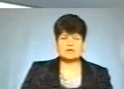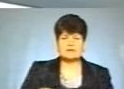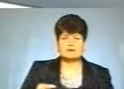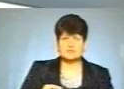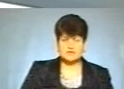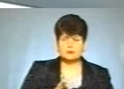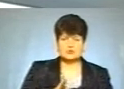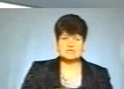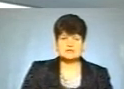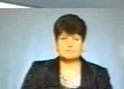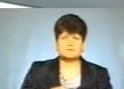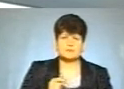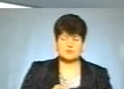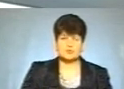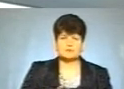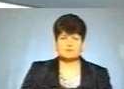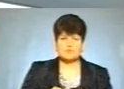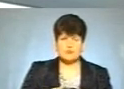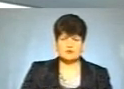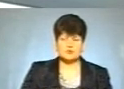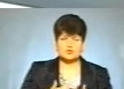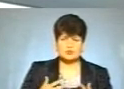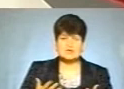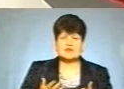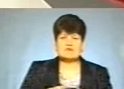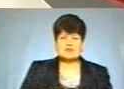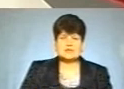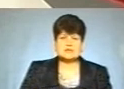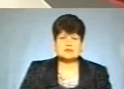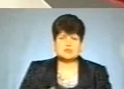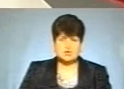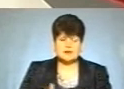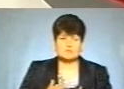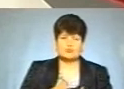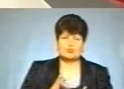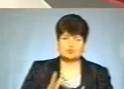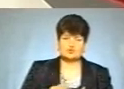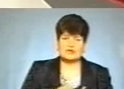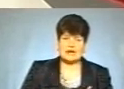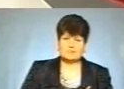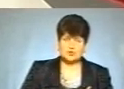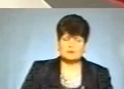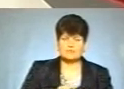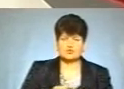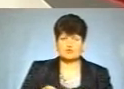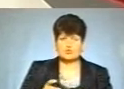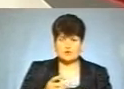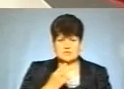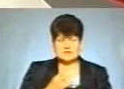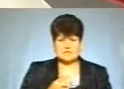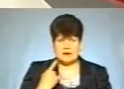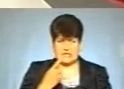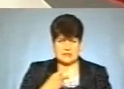буде залежати від того, як буде сформована вже структура, тобто які відділи залишаються, які будуть ліквідовані. Це в кожному районі, це дивиться